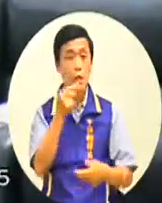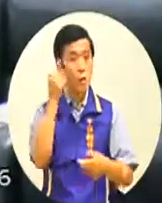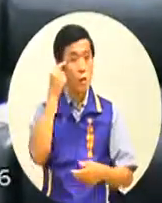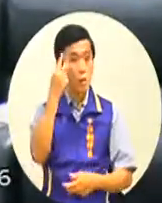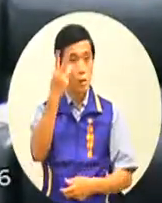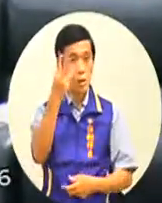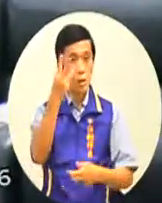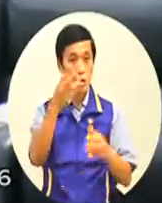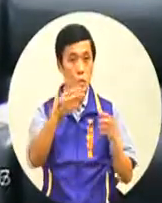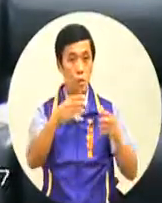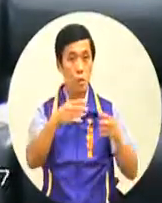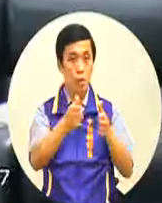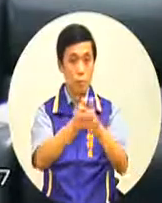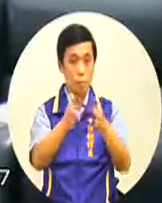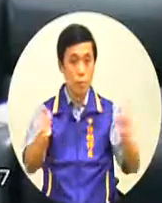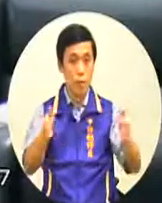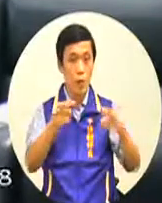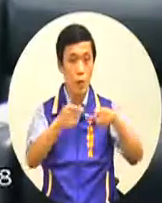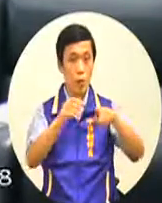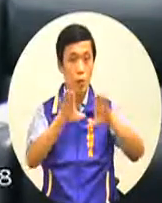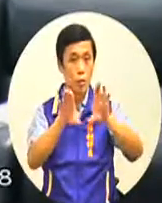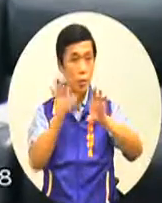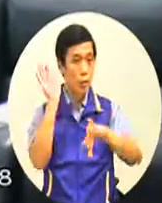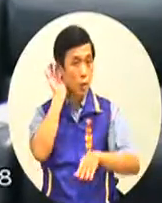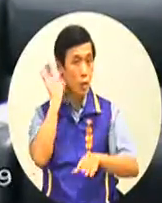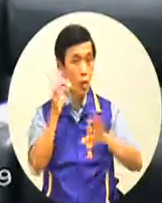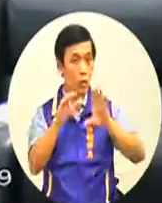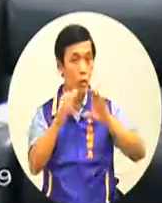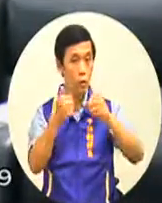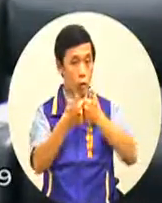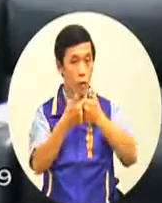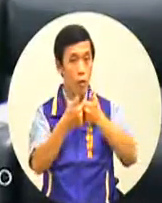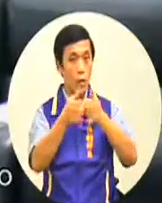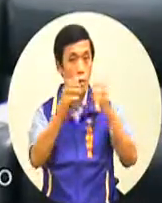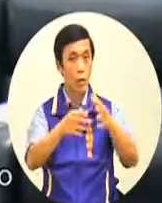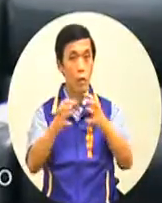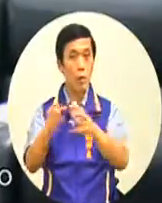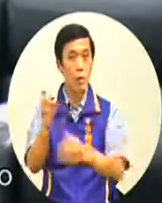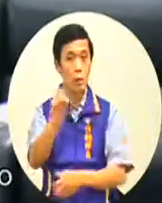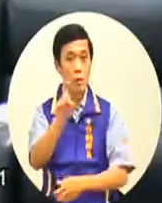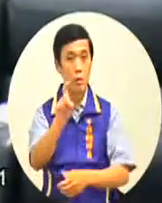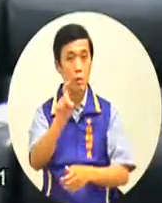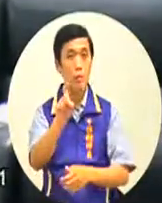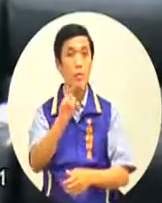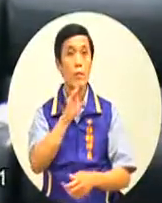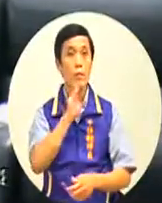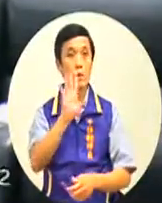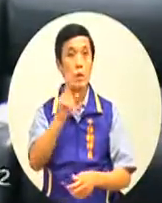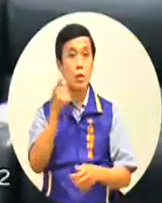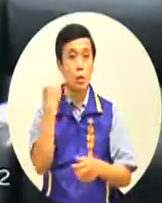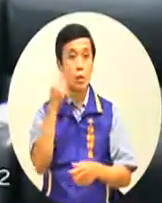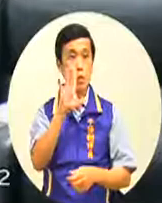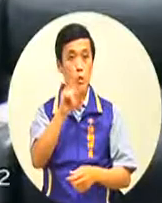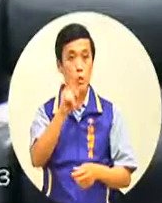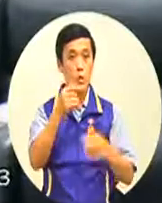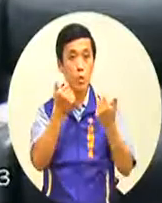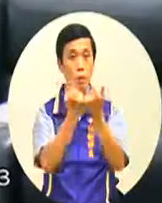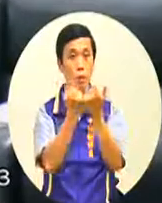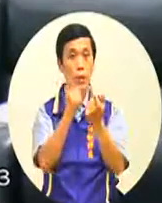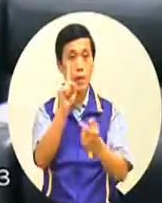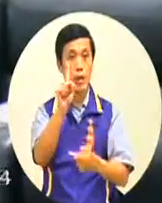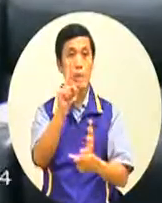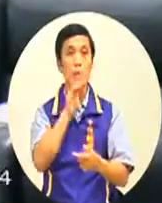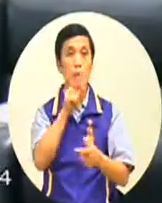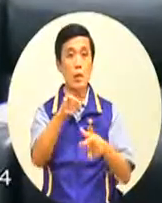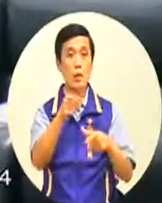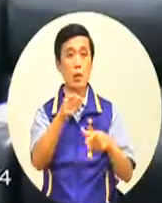开10场公听会，然后10场公听会里面，昨天到只有一个。北医的所谓的学者专，而且他是公共卫